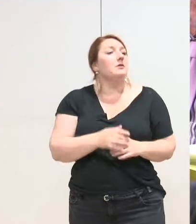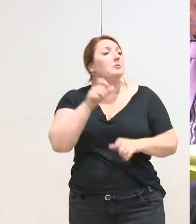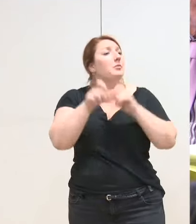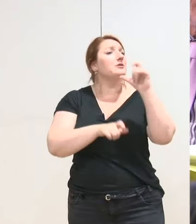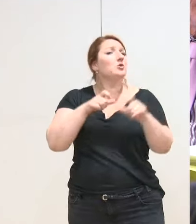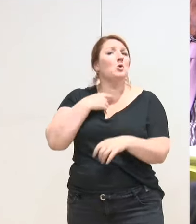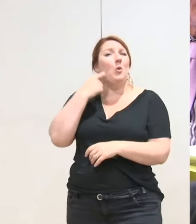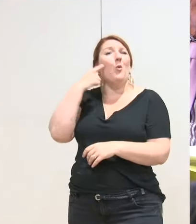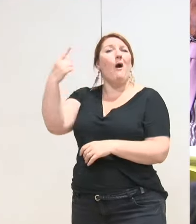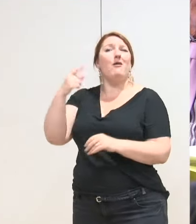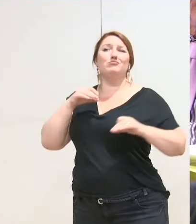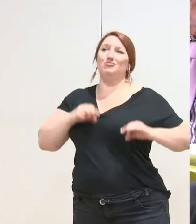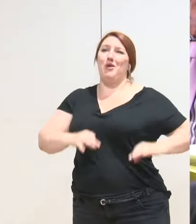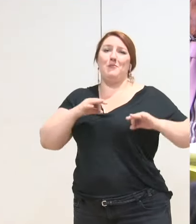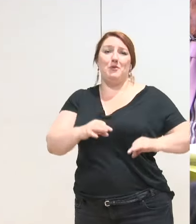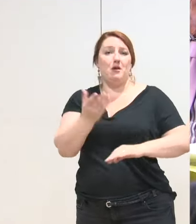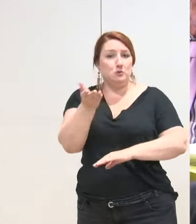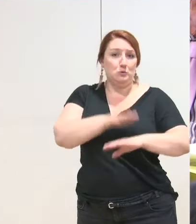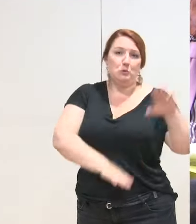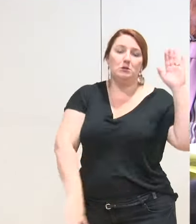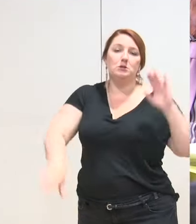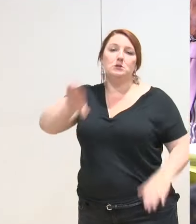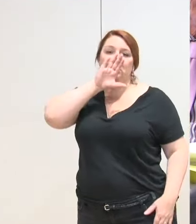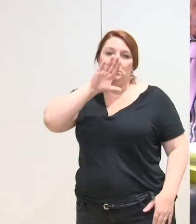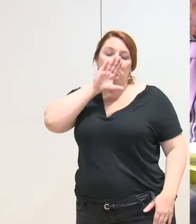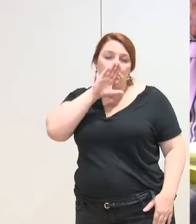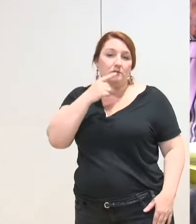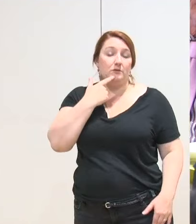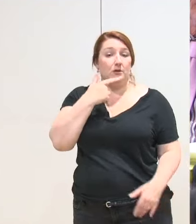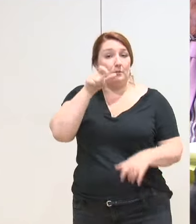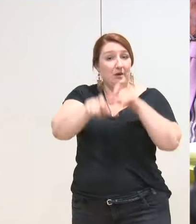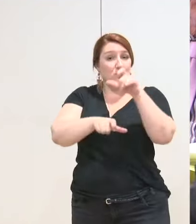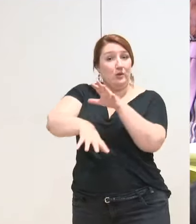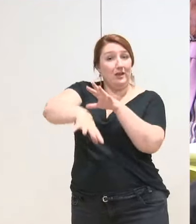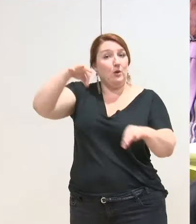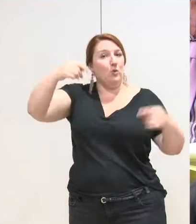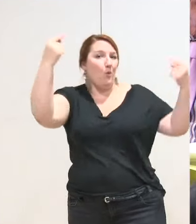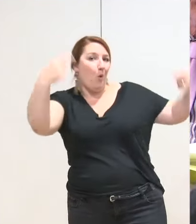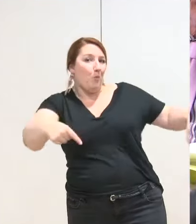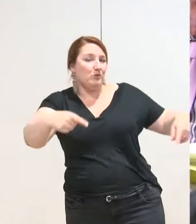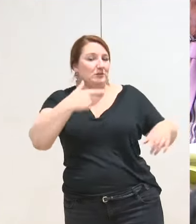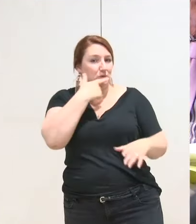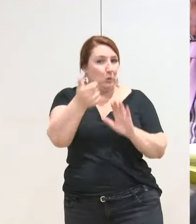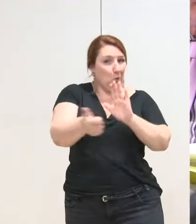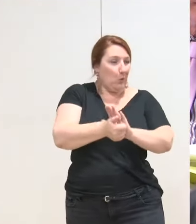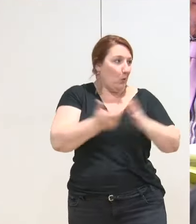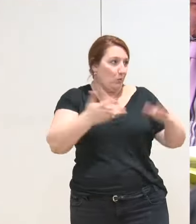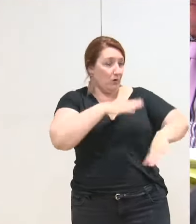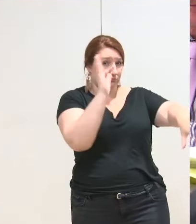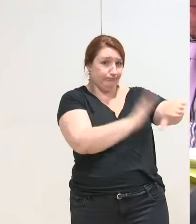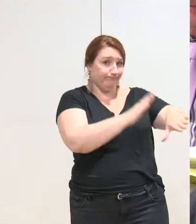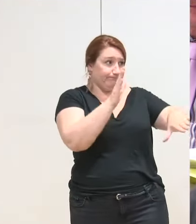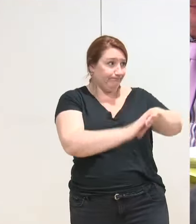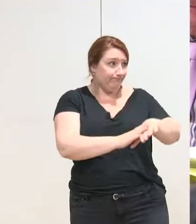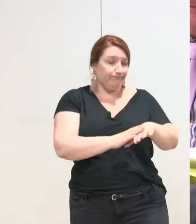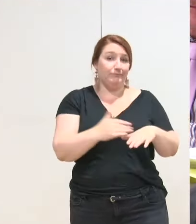faire et qui sont pris le nez dans dans la porte alors le rôle des élus d'opposition c'est précisément d'aturer votre attention sur